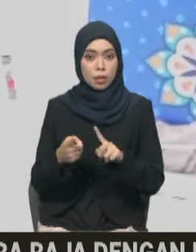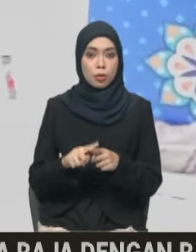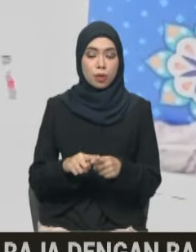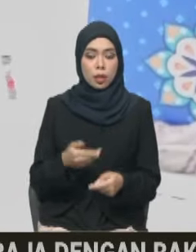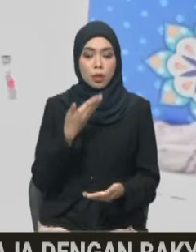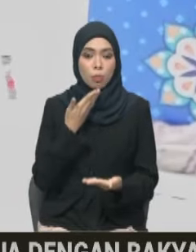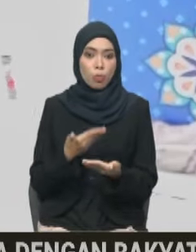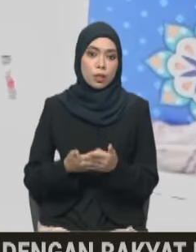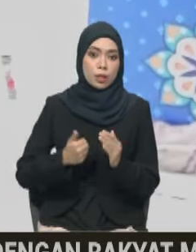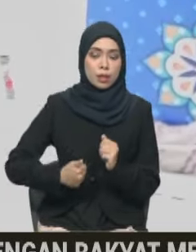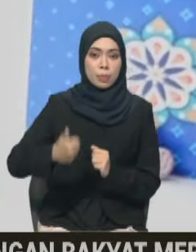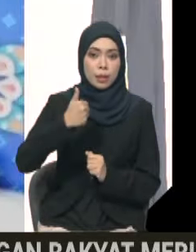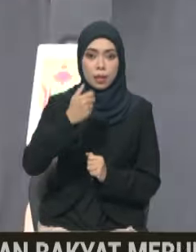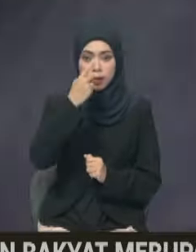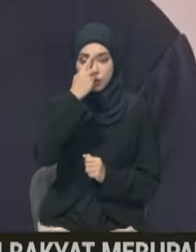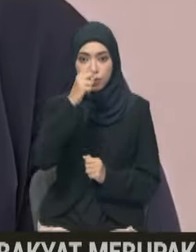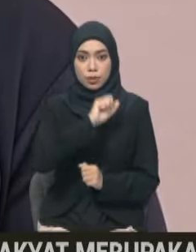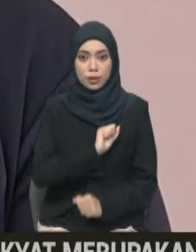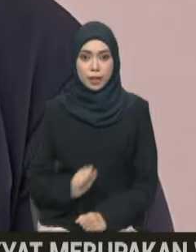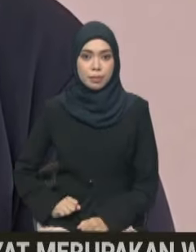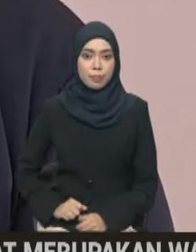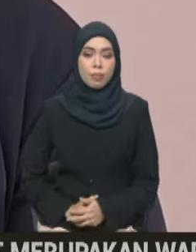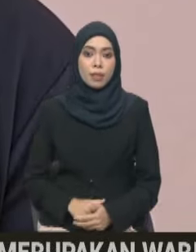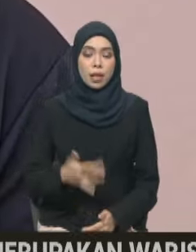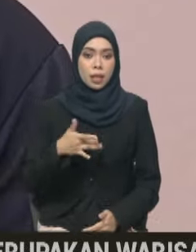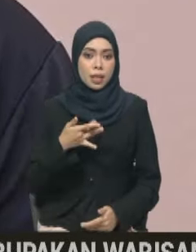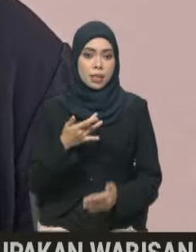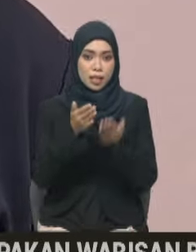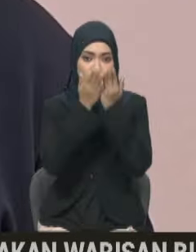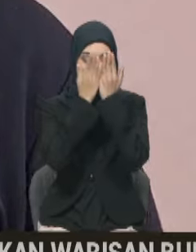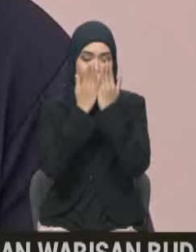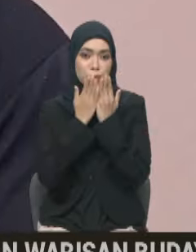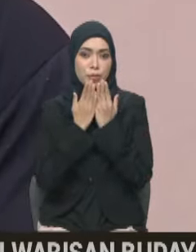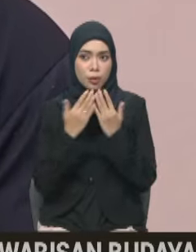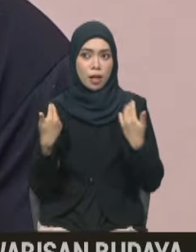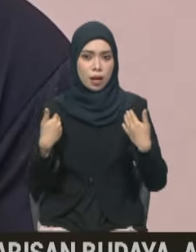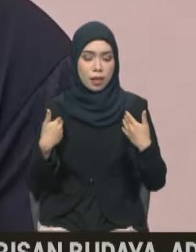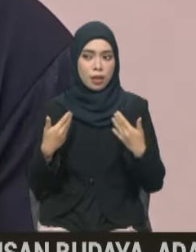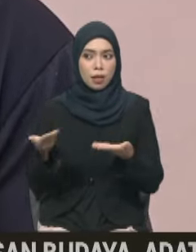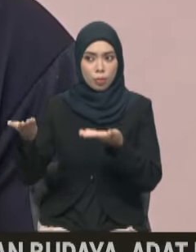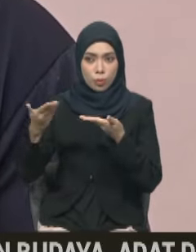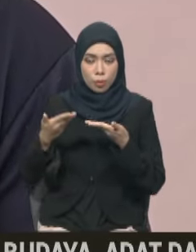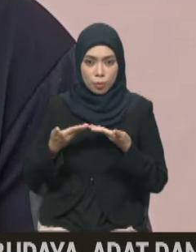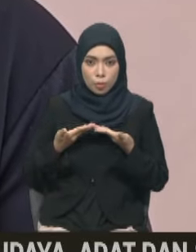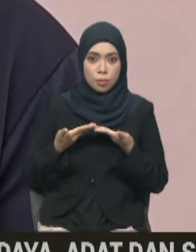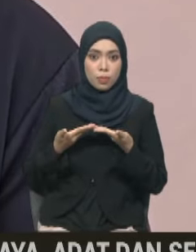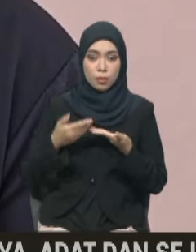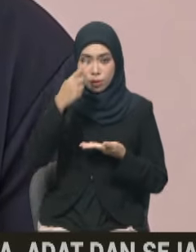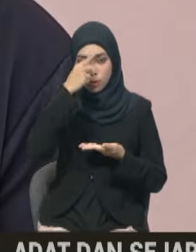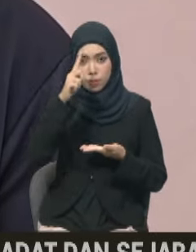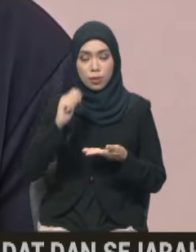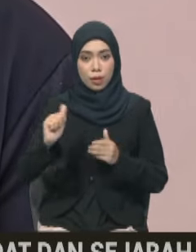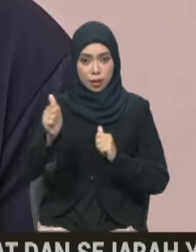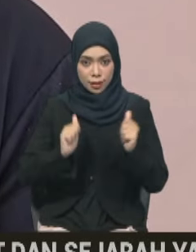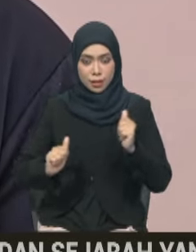hadapan Kebawah Duli Yang Maha Mulia. Kami sangat bersyukurlah kami lagi diberi kepercayaan untuk ikut serta mengambil bagian bagi Majlis Ramah